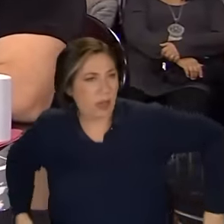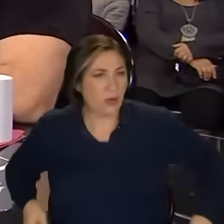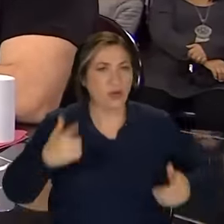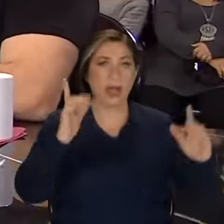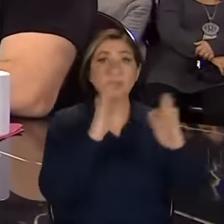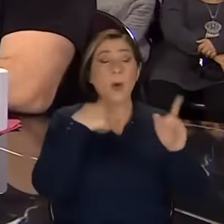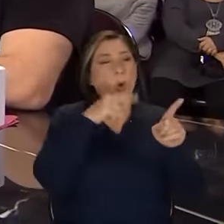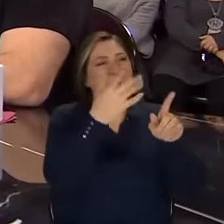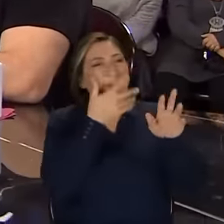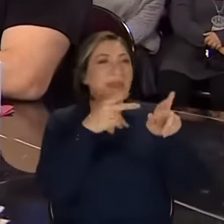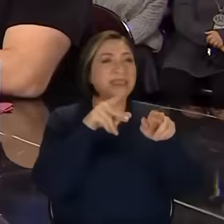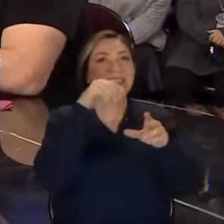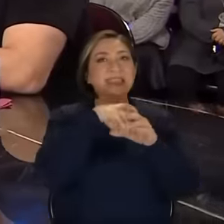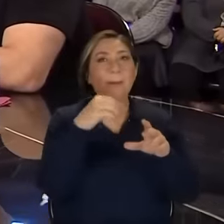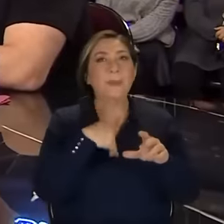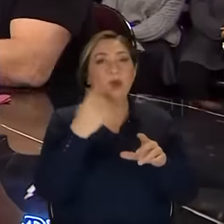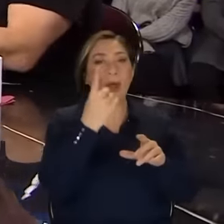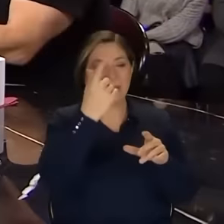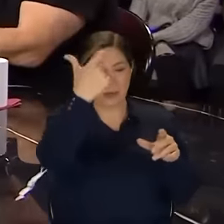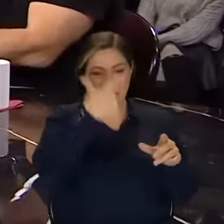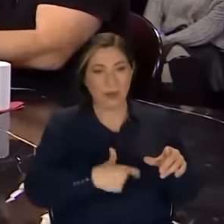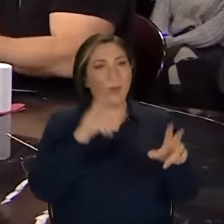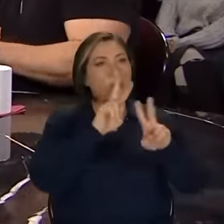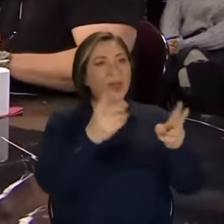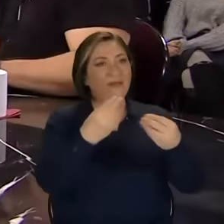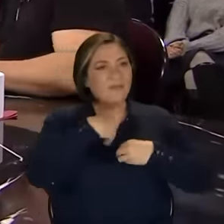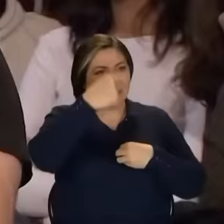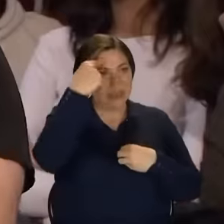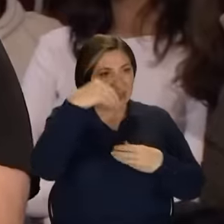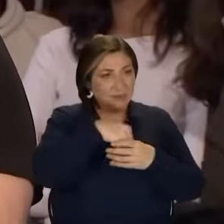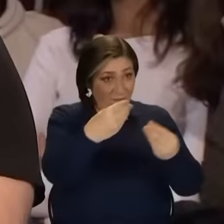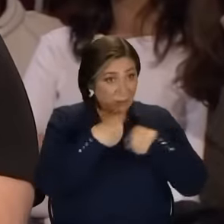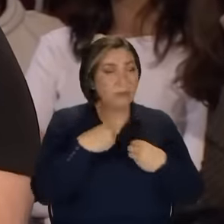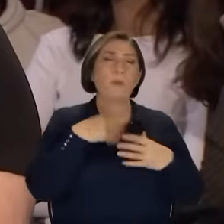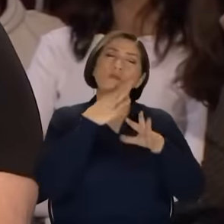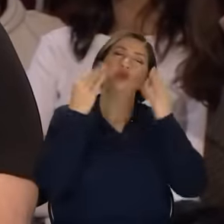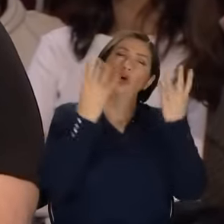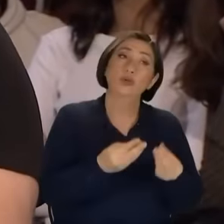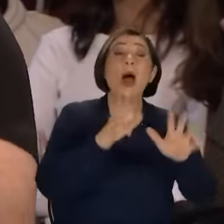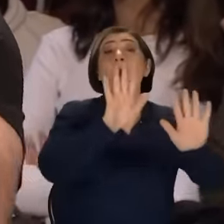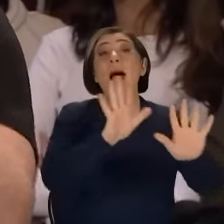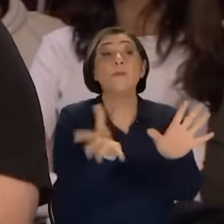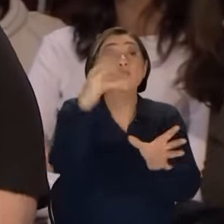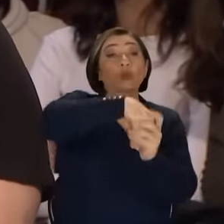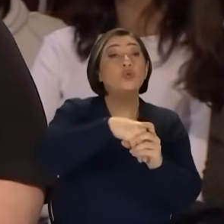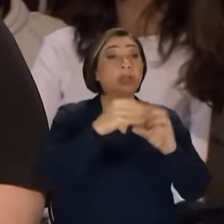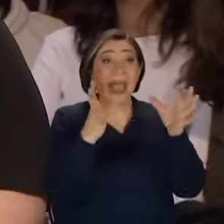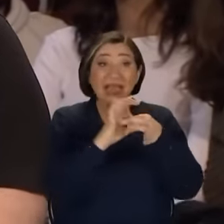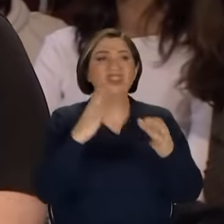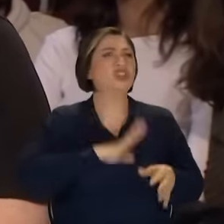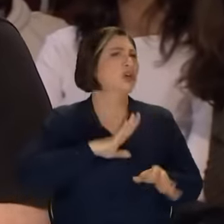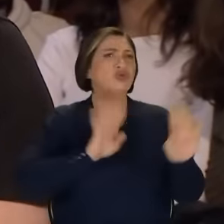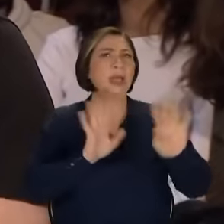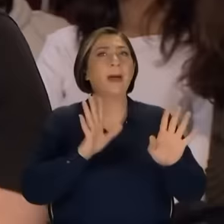stilde bana öyle bir kompozisyon oynama fırsatı verdiği için mutlu oldum doğrusu. Ya bütününle ilgili çok şikayetçi değilim